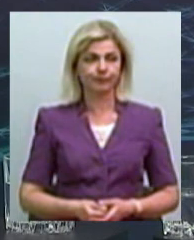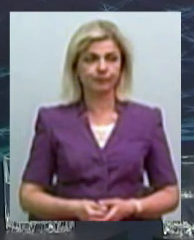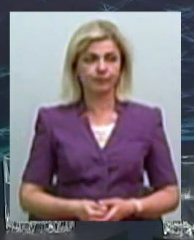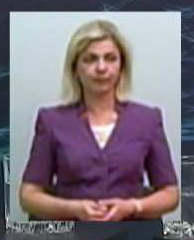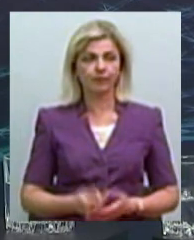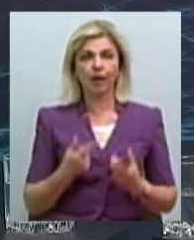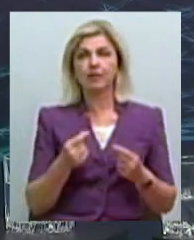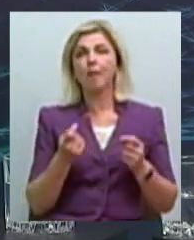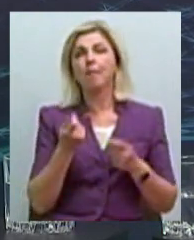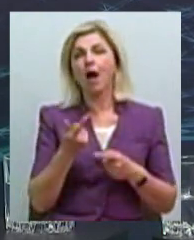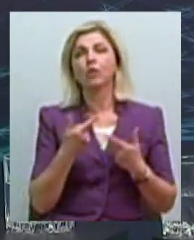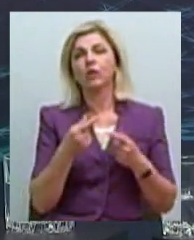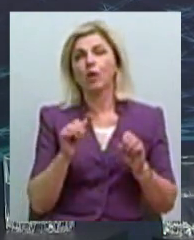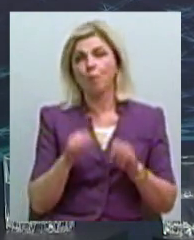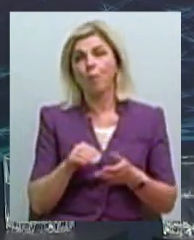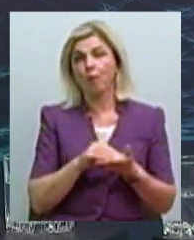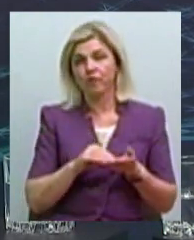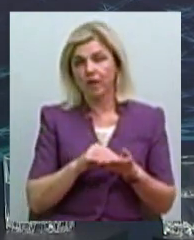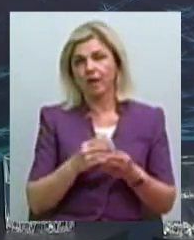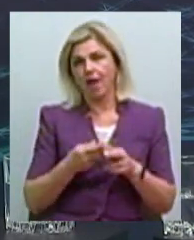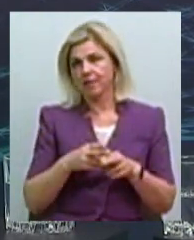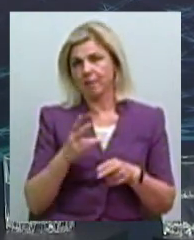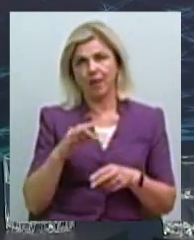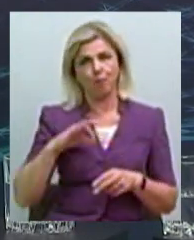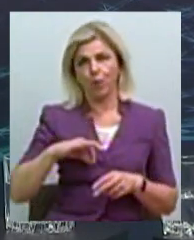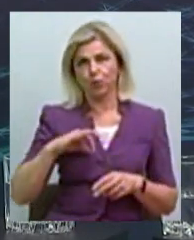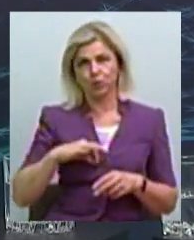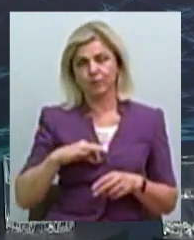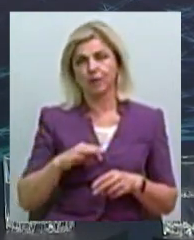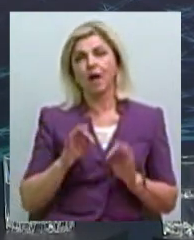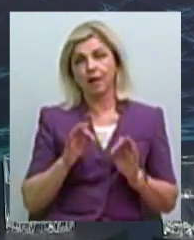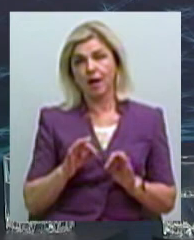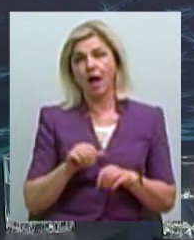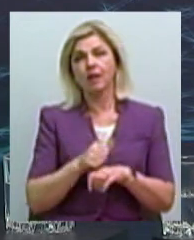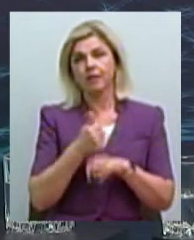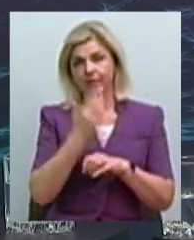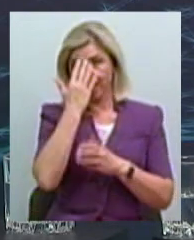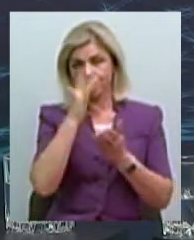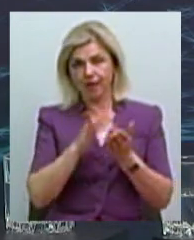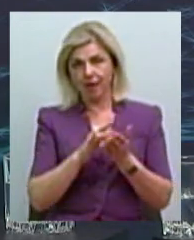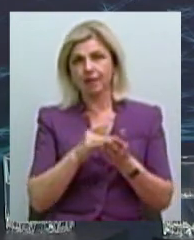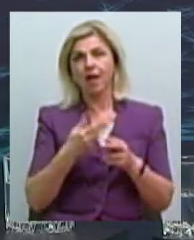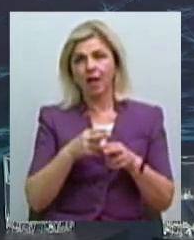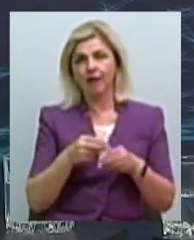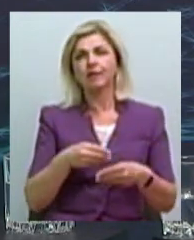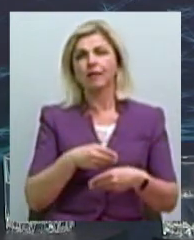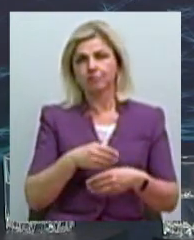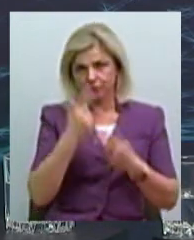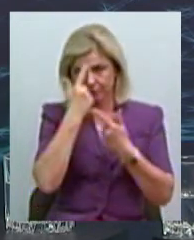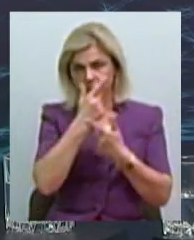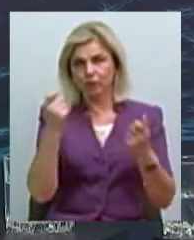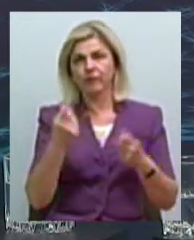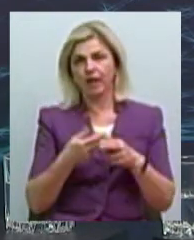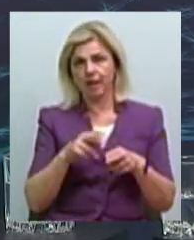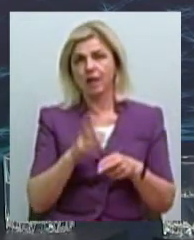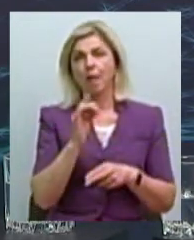можно повторить, и мы этим не пользуемся. Поэтому вот как раз основная идея – это донесение этого вот. Ну, то есть бренд у